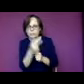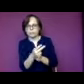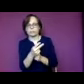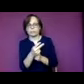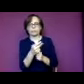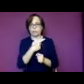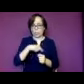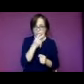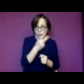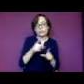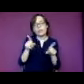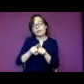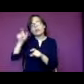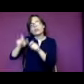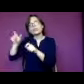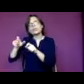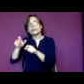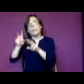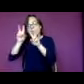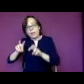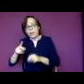badacze dotyczące na przykład utowarowienia wsi,